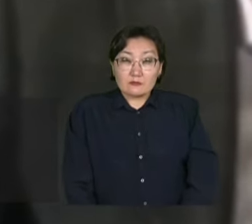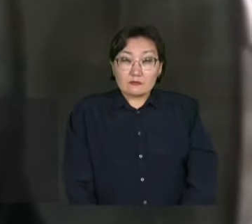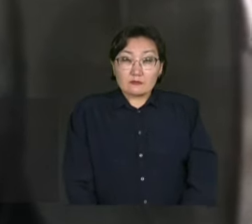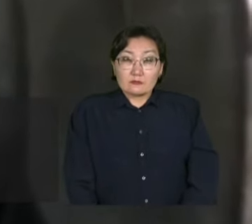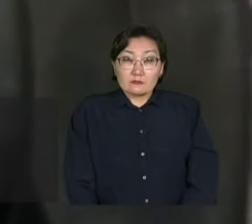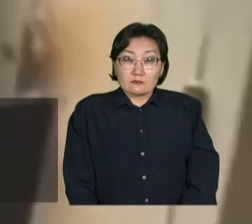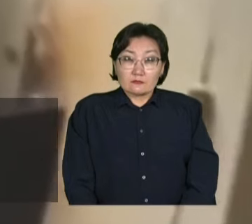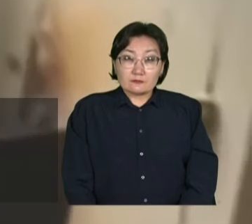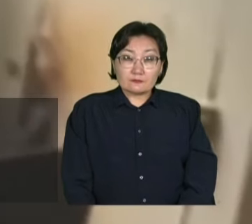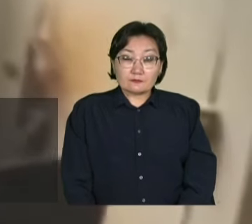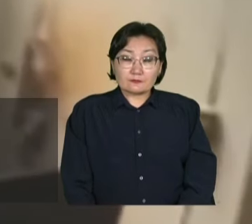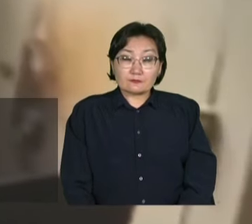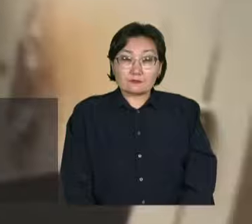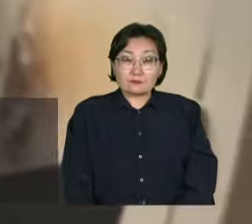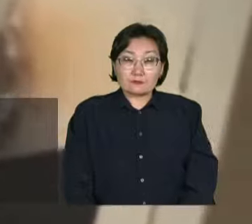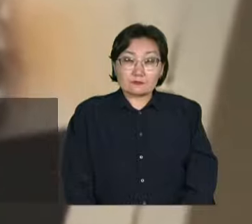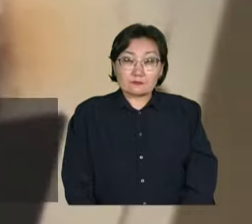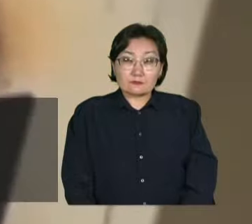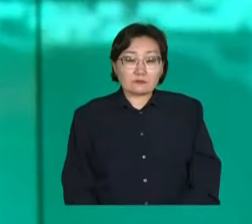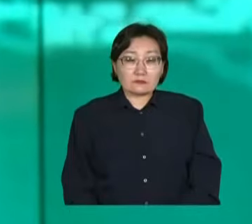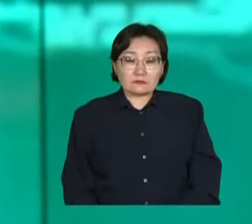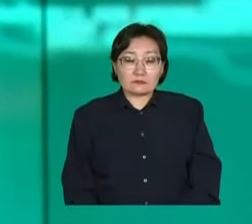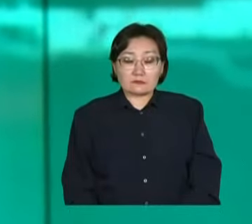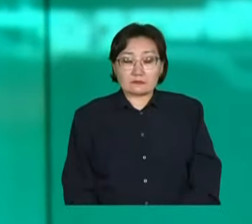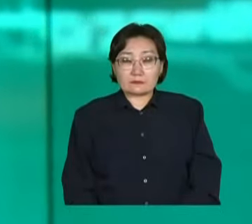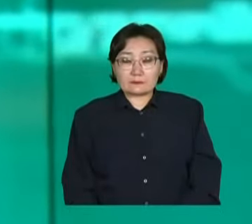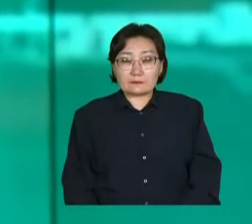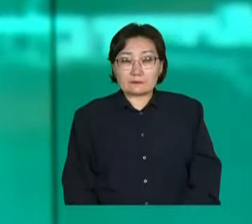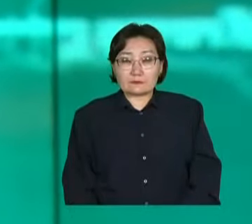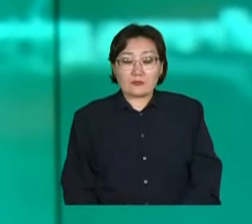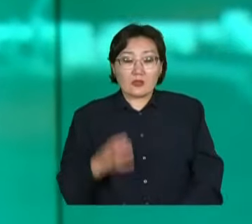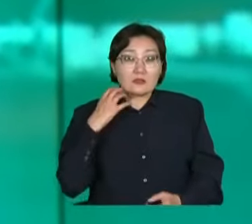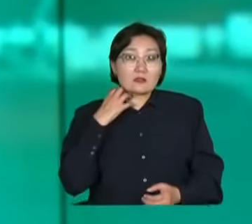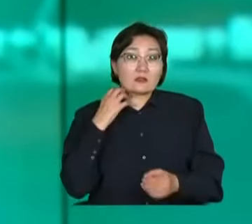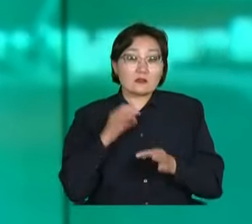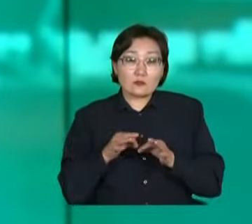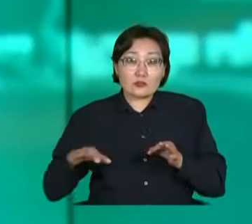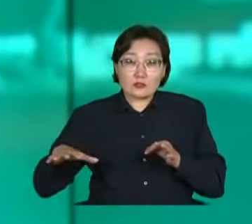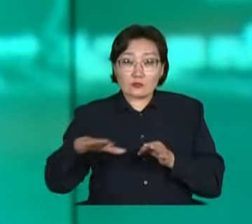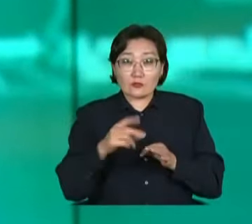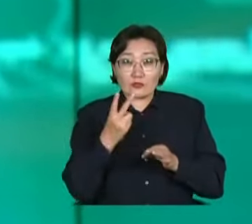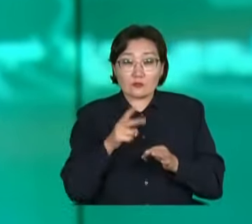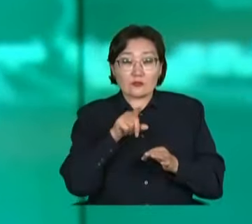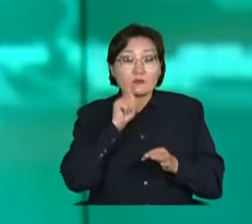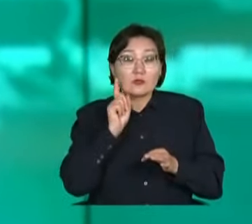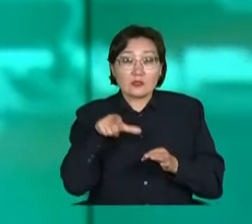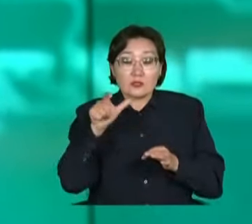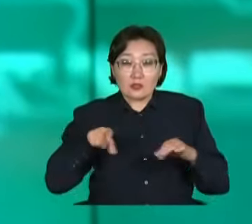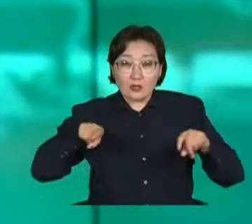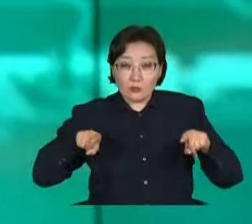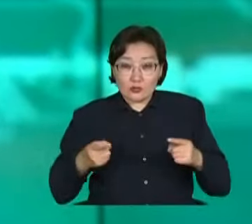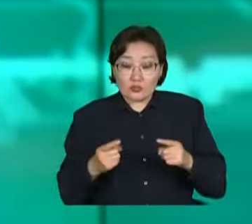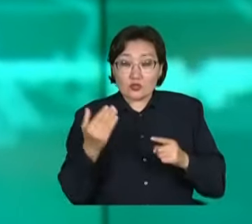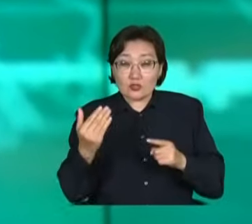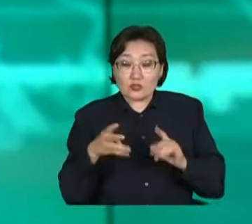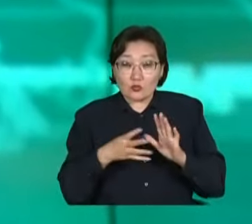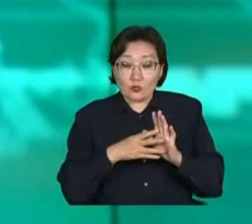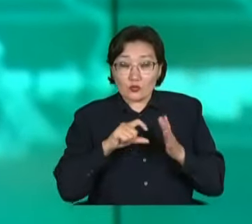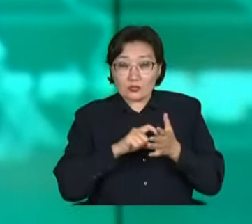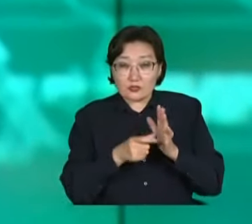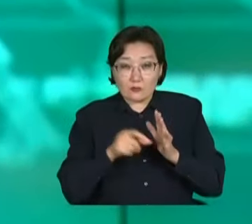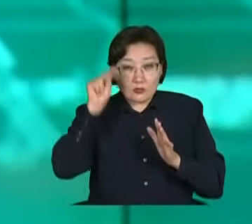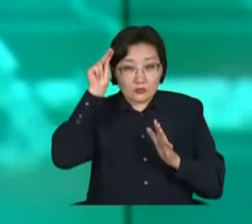Алматы телеарнасы, Түркістан облысы. Қызылорда облысында 2 жасөспірім қамауға алынды. Олар 9-шы